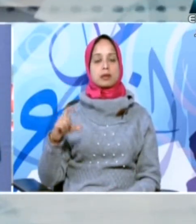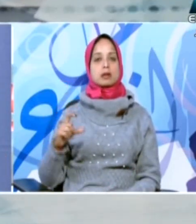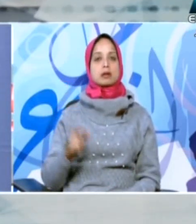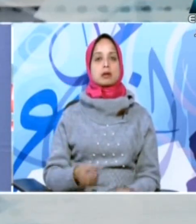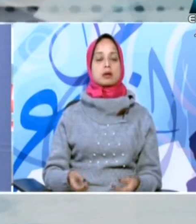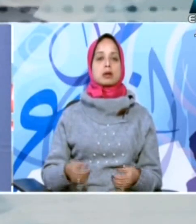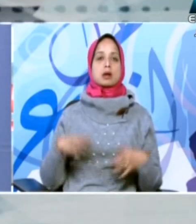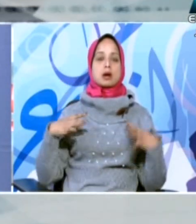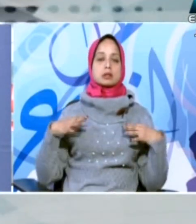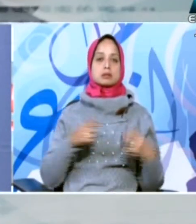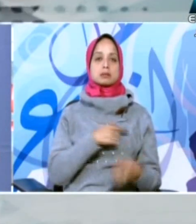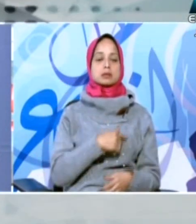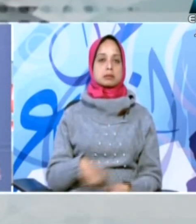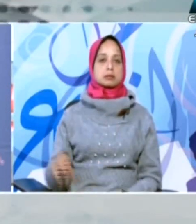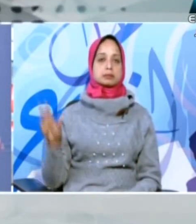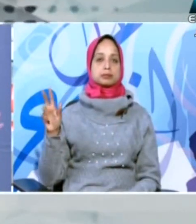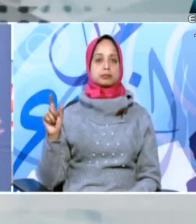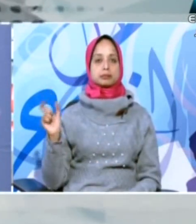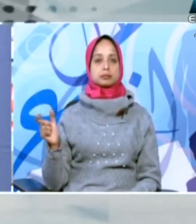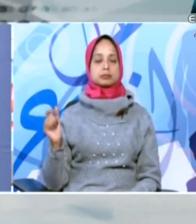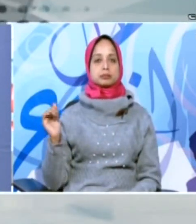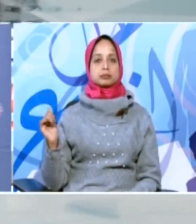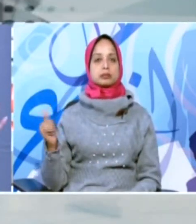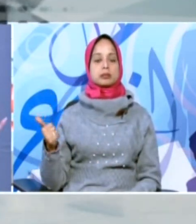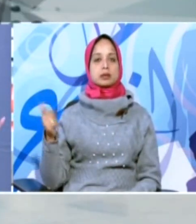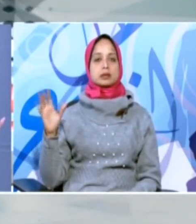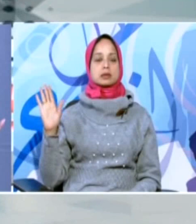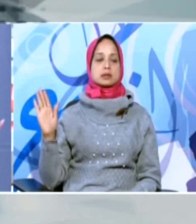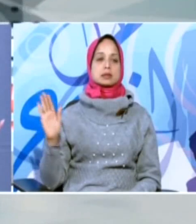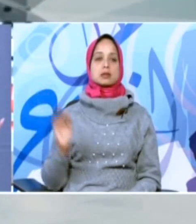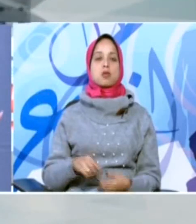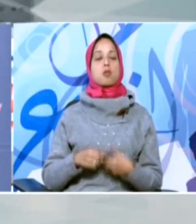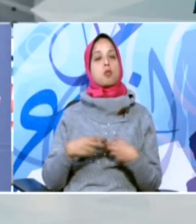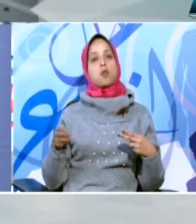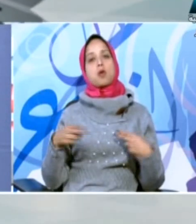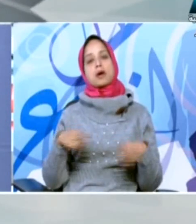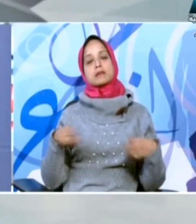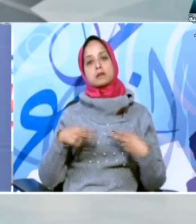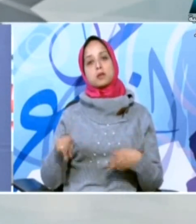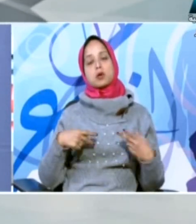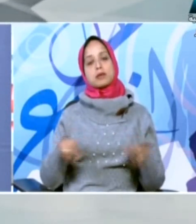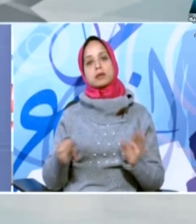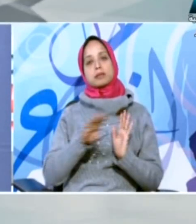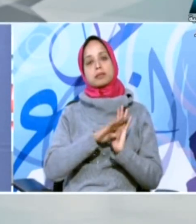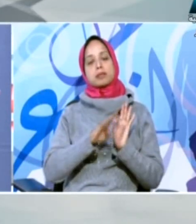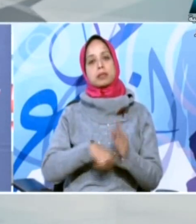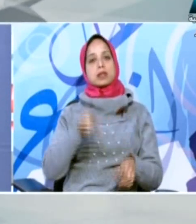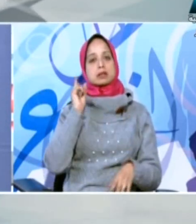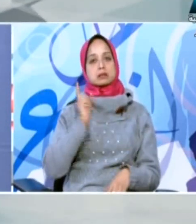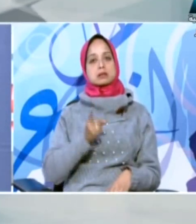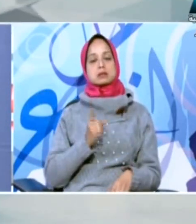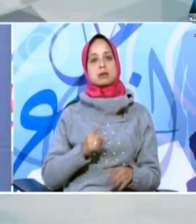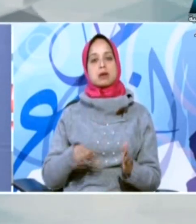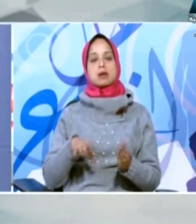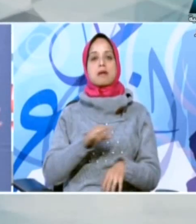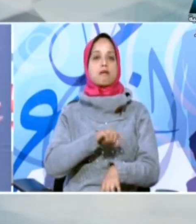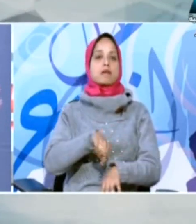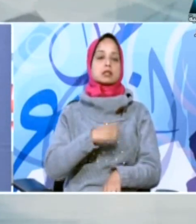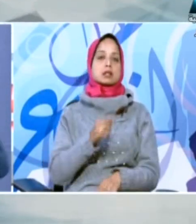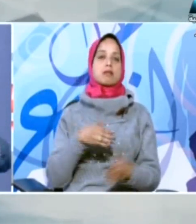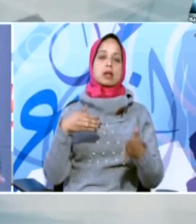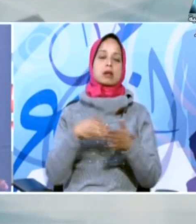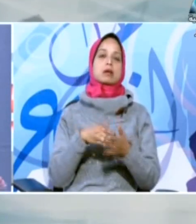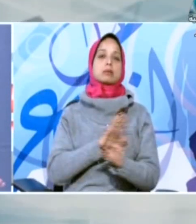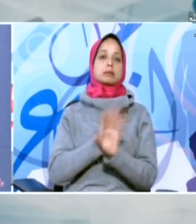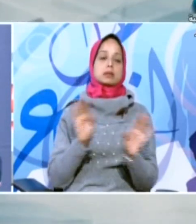الوزاره، وقبل الانذار الانجليزي في اللحظه الاخيره. هو الملك يعني السفير بيقفل الباب، راح ماسكه قال له تعالى هنجيب لك